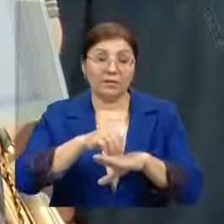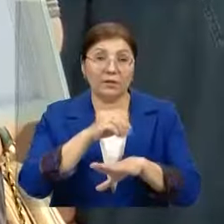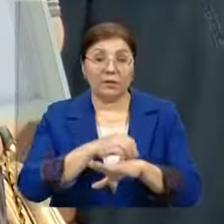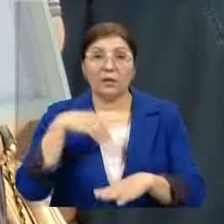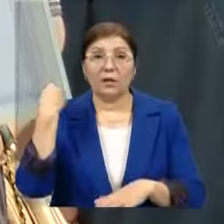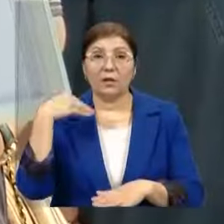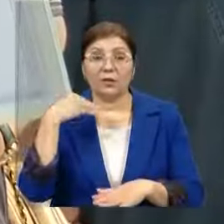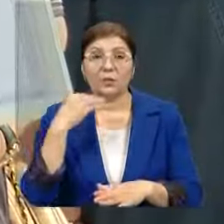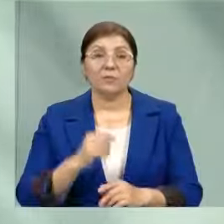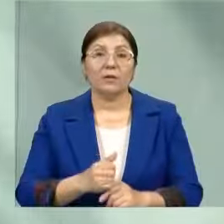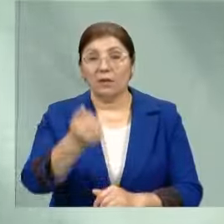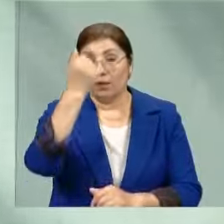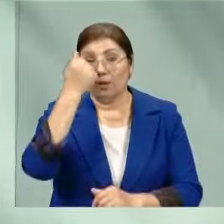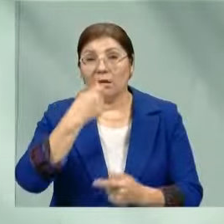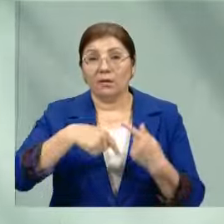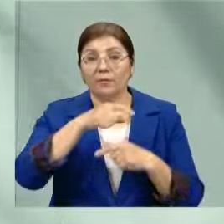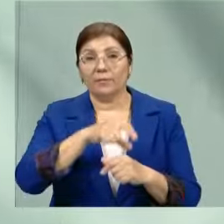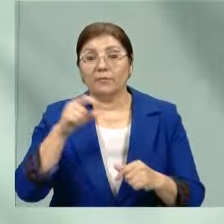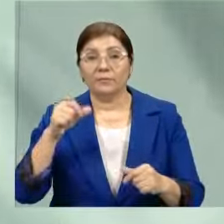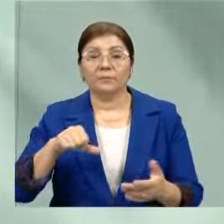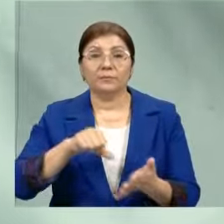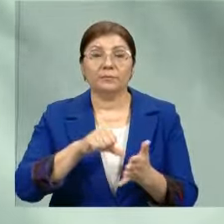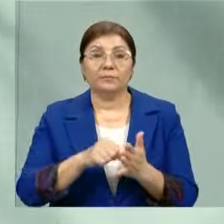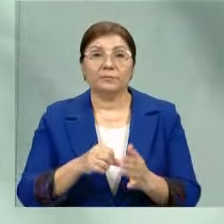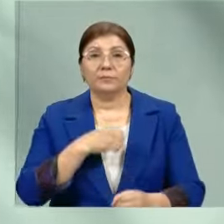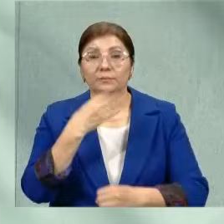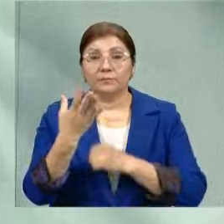выразил признательность предпринимателям за вклад в процветание города.